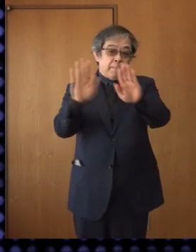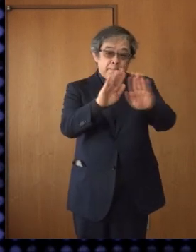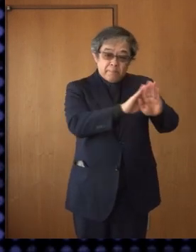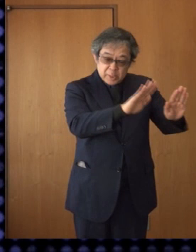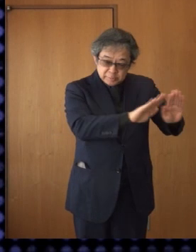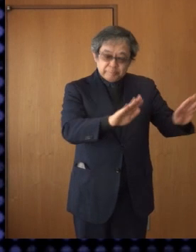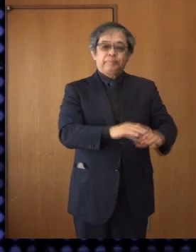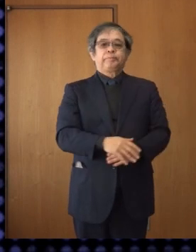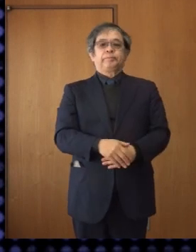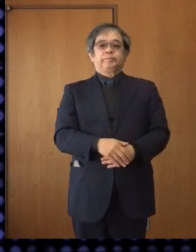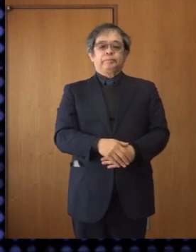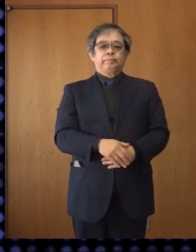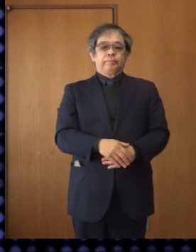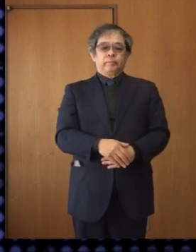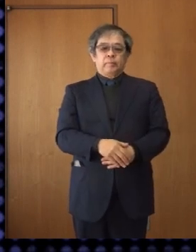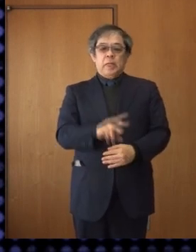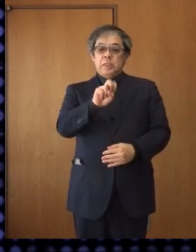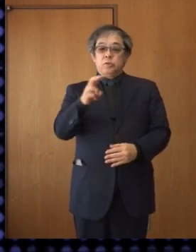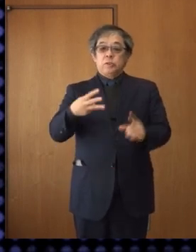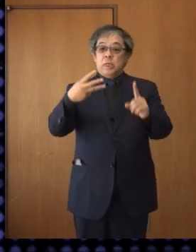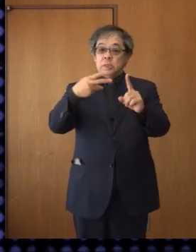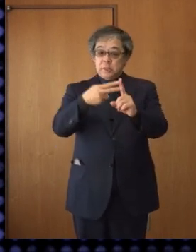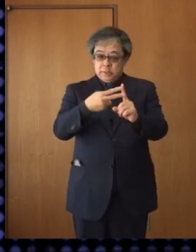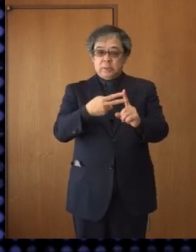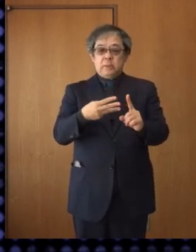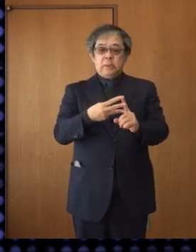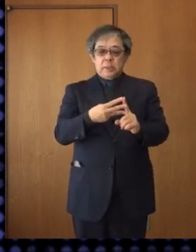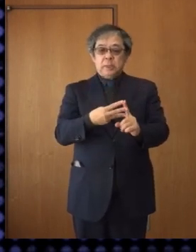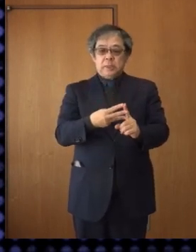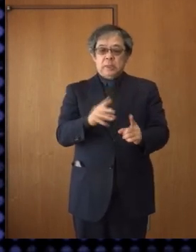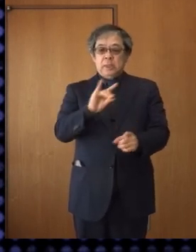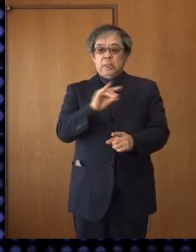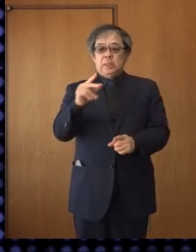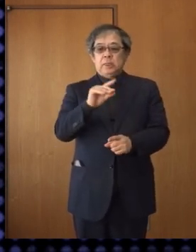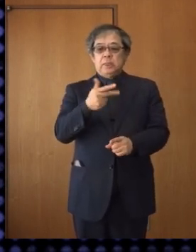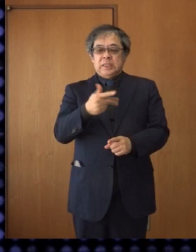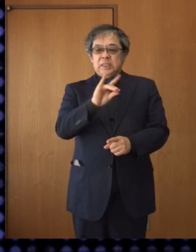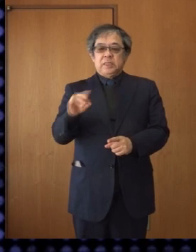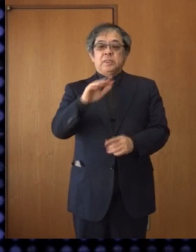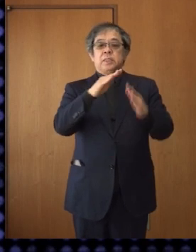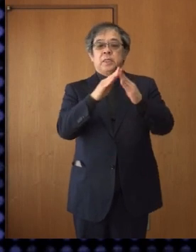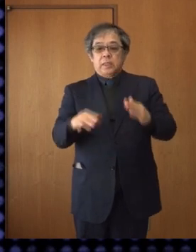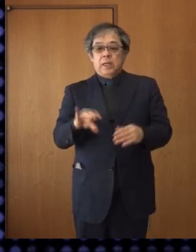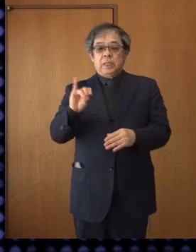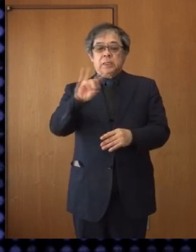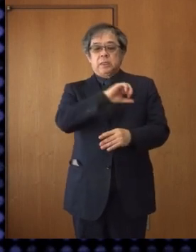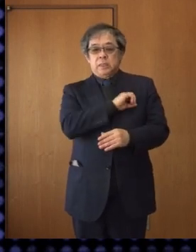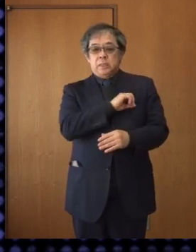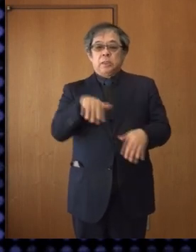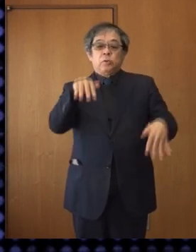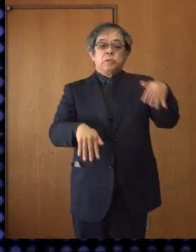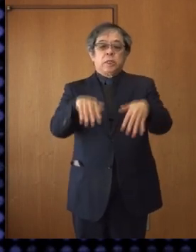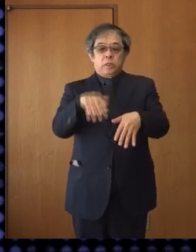。23日には多摩市議会議員選挙定員26